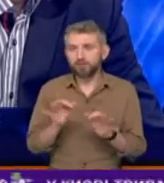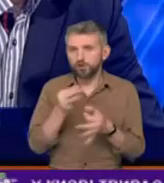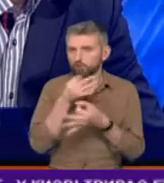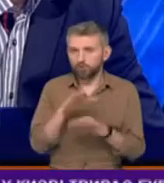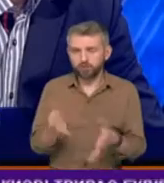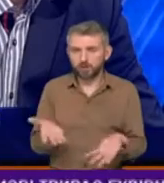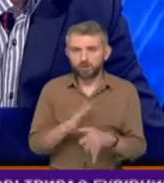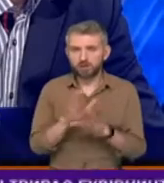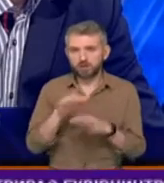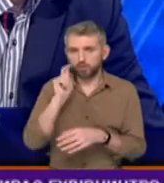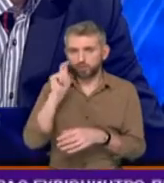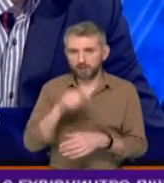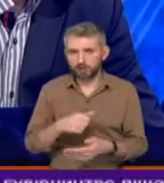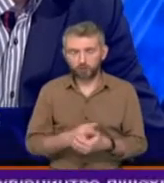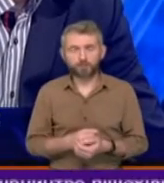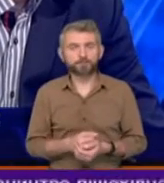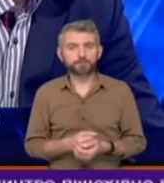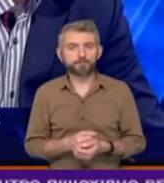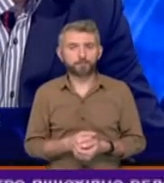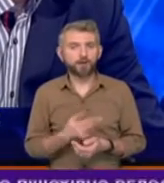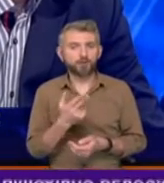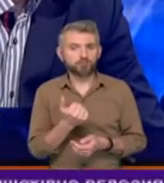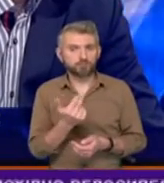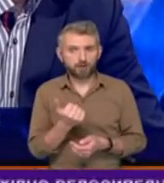будь-якого, не тільки українського.